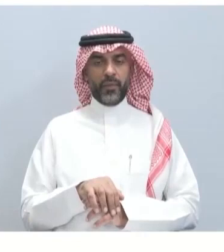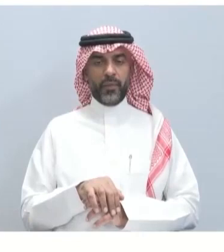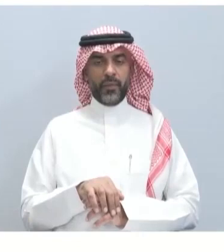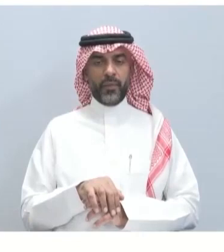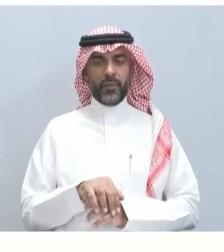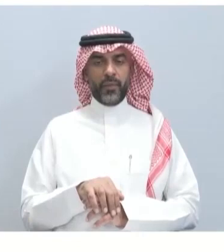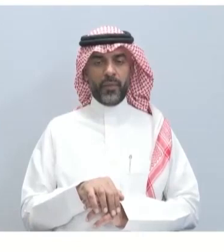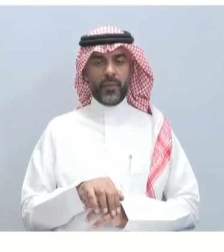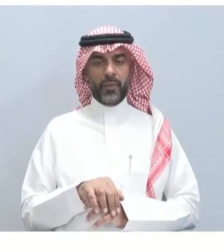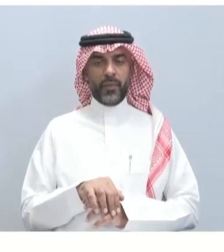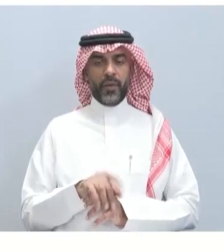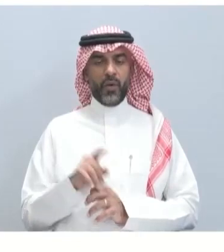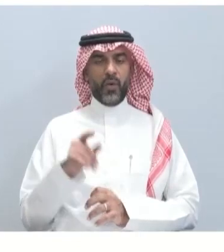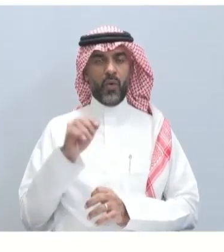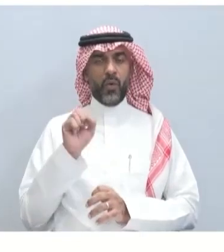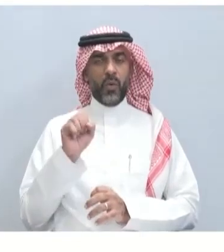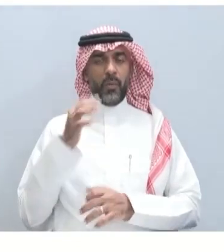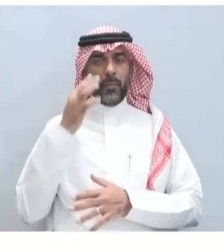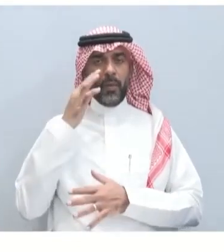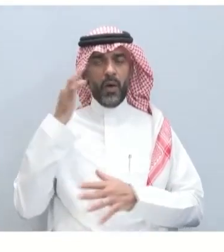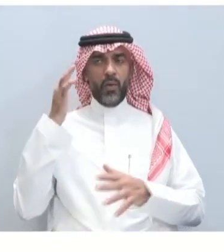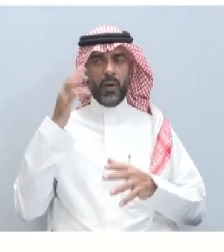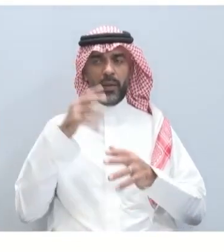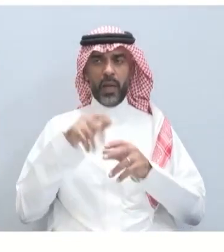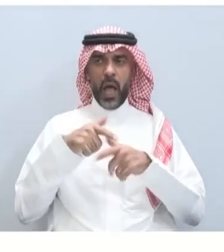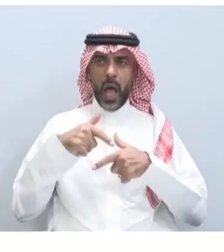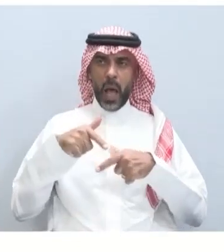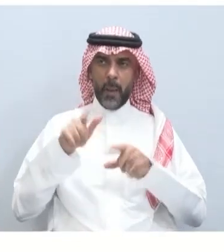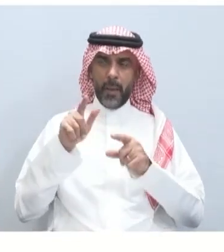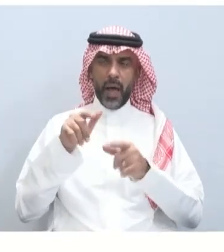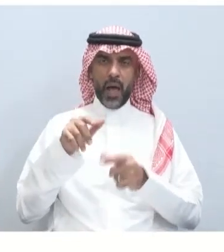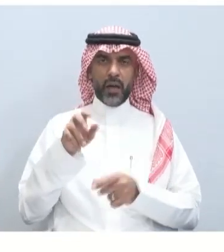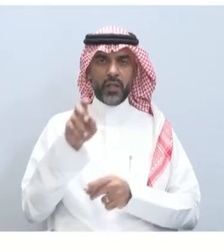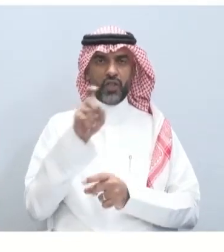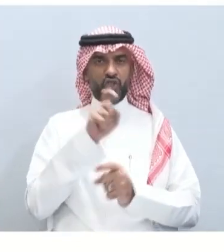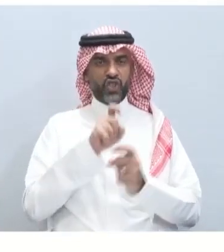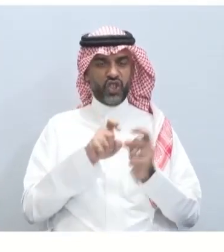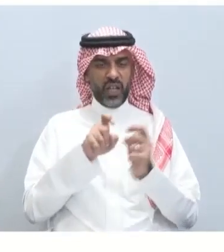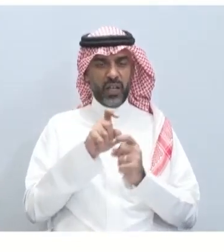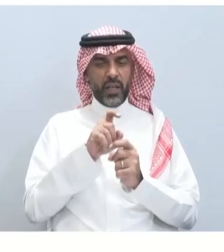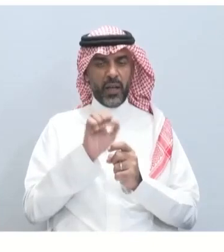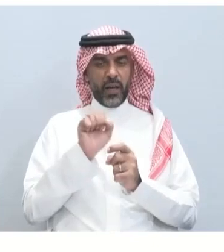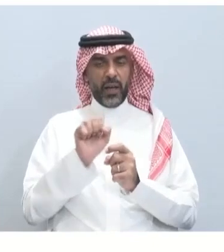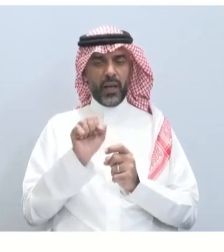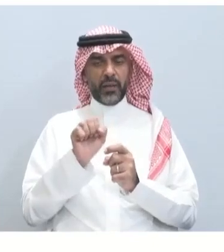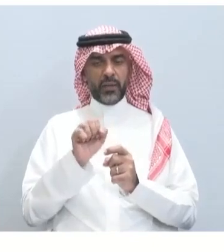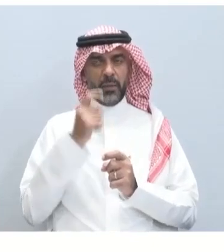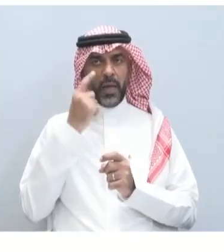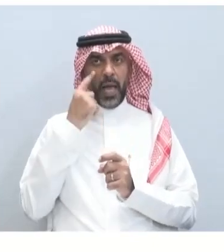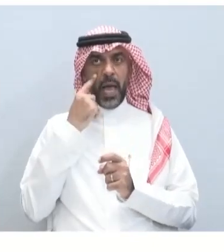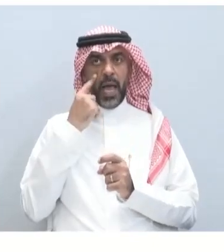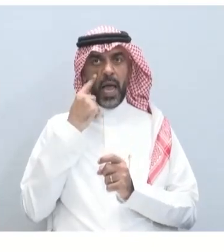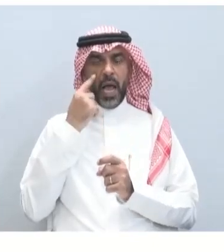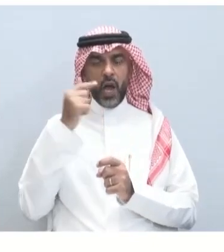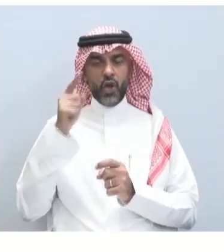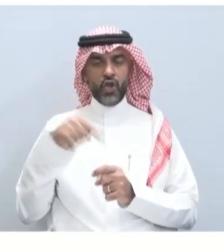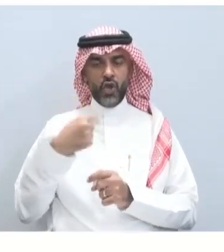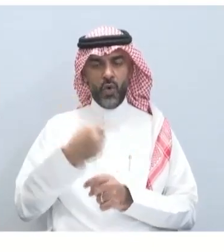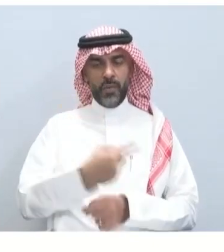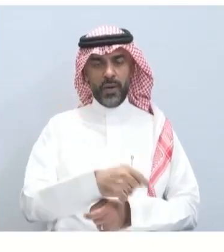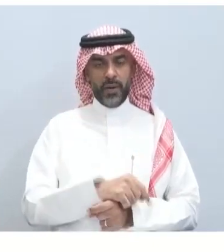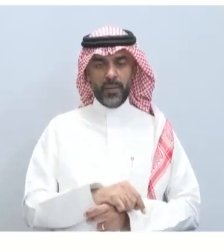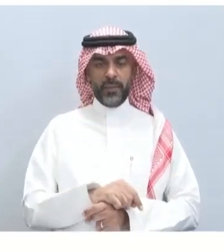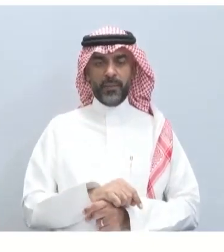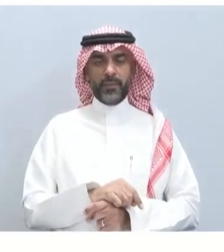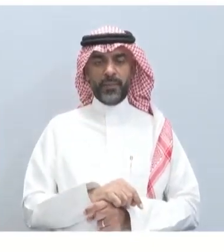في نقل المعلومات الاخباريه الاستشاريه المتعلقه بمختلف نواحي الحياه اليوميه ويمثل هذا النوع من مصادر المعلومات